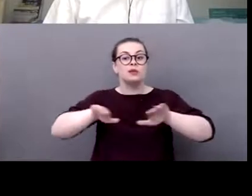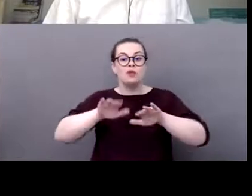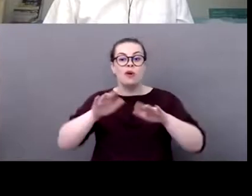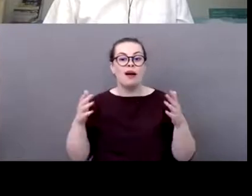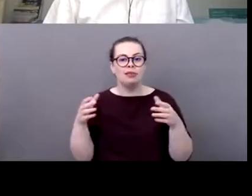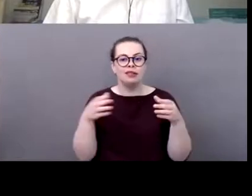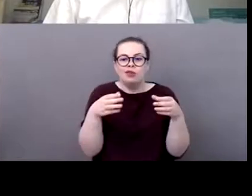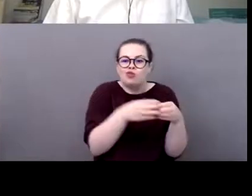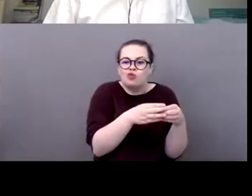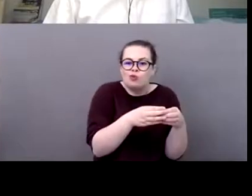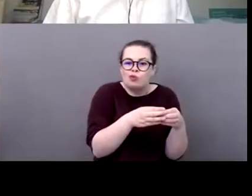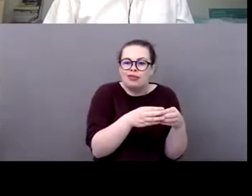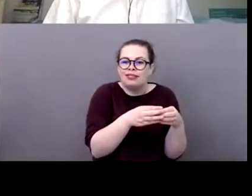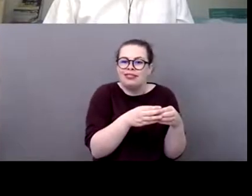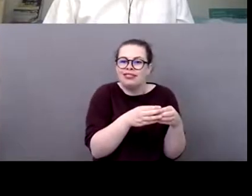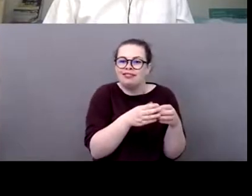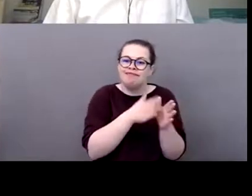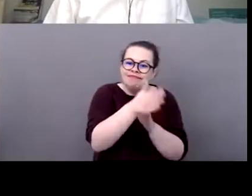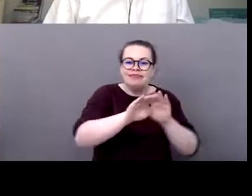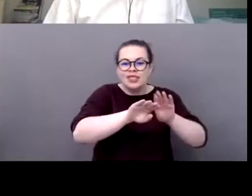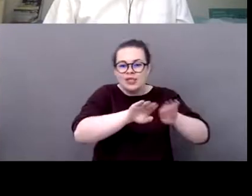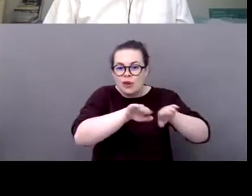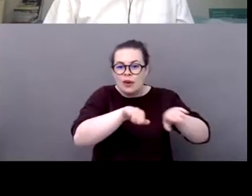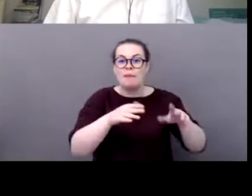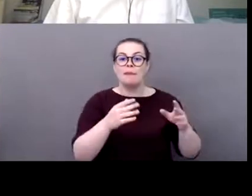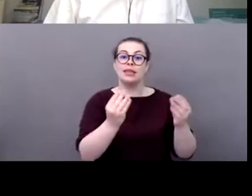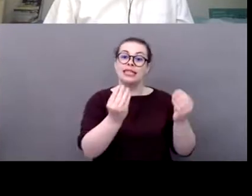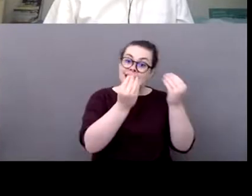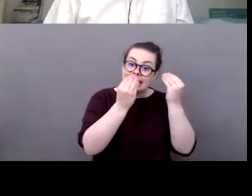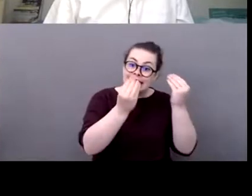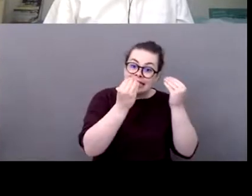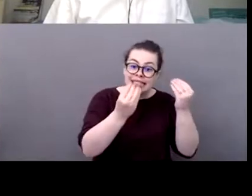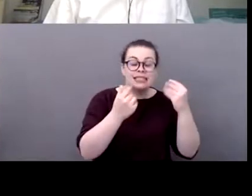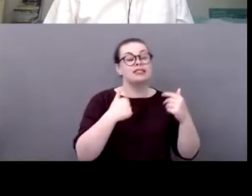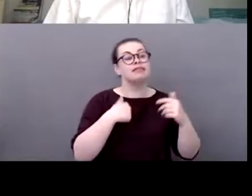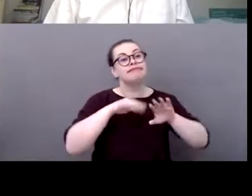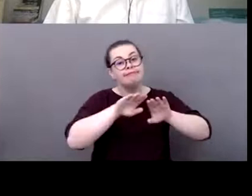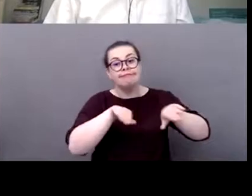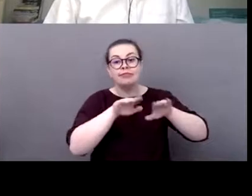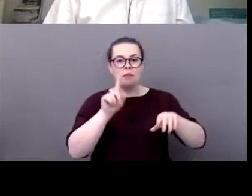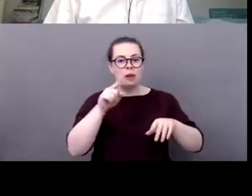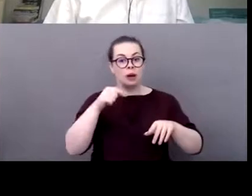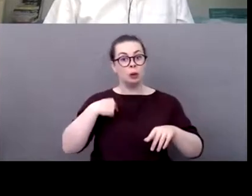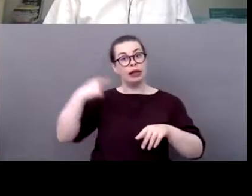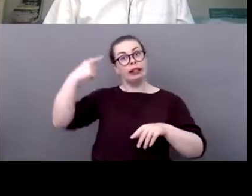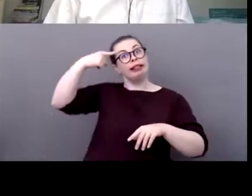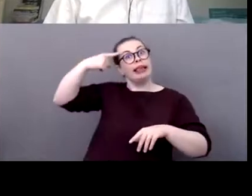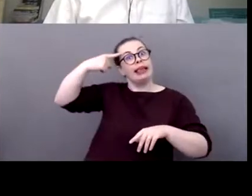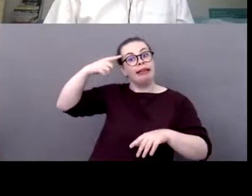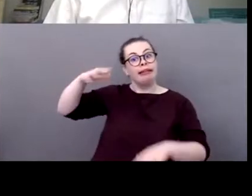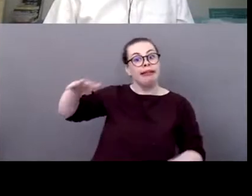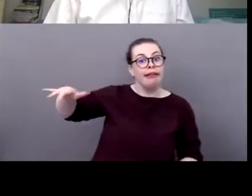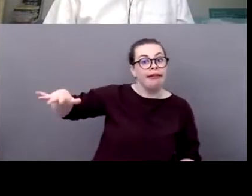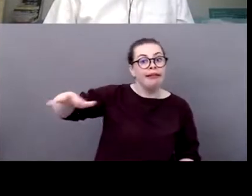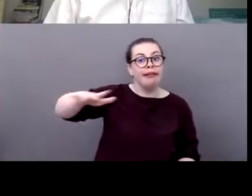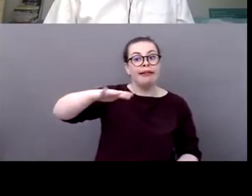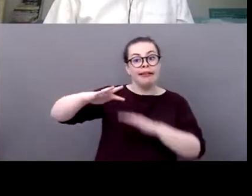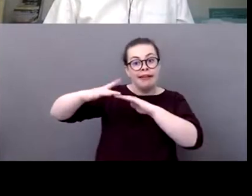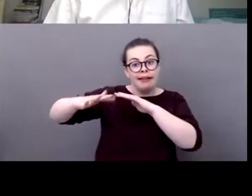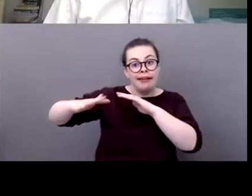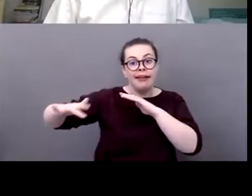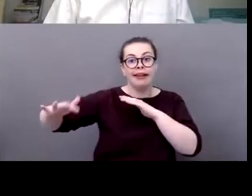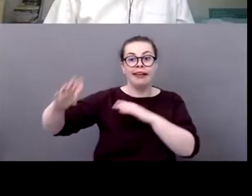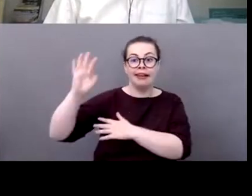pense qu'on on a tendance à négliger un petit peu cette partie là mais mais je pense que les clubs les académies donc où on regroupe beaucoup de jeunes